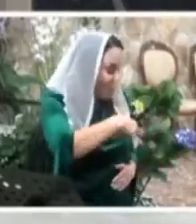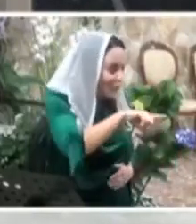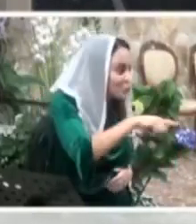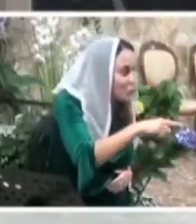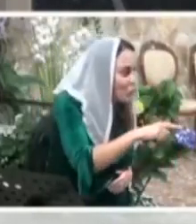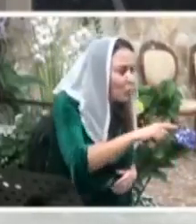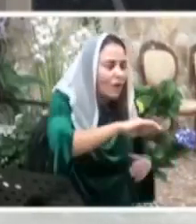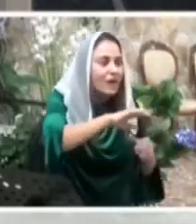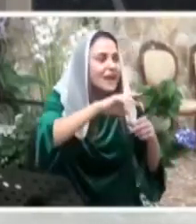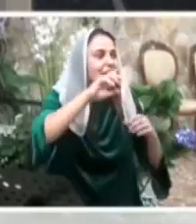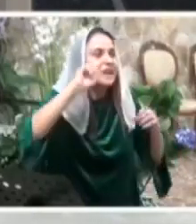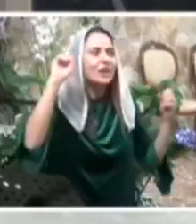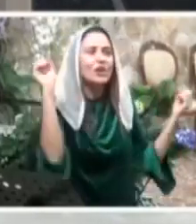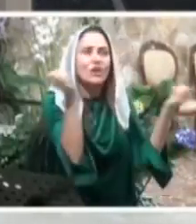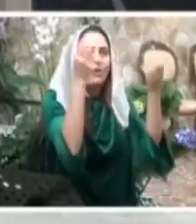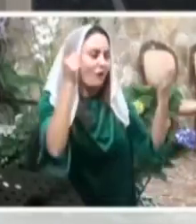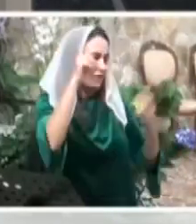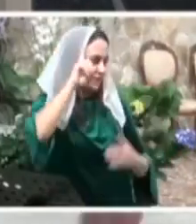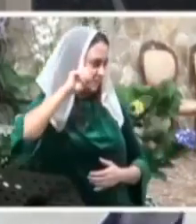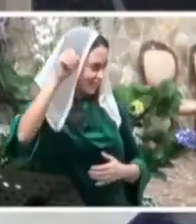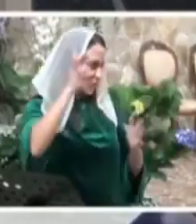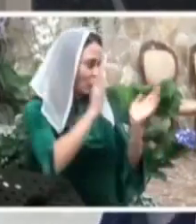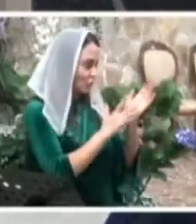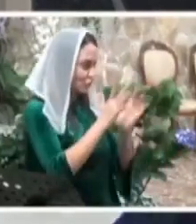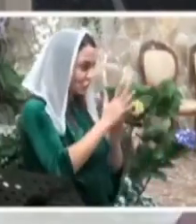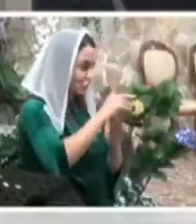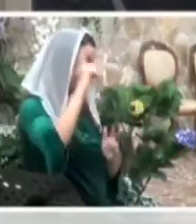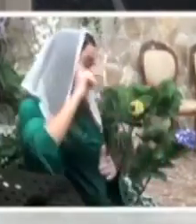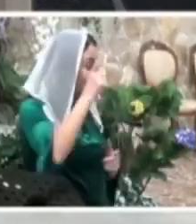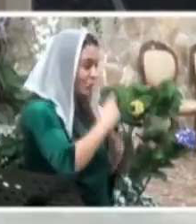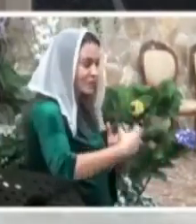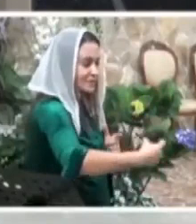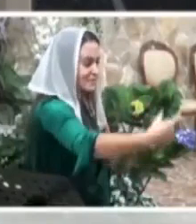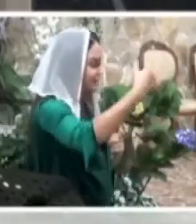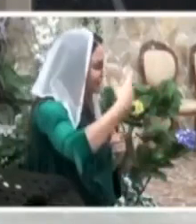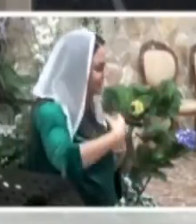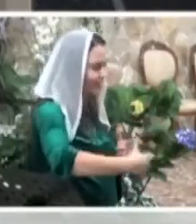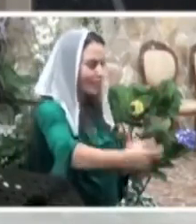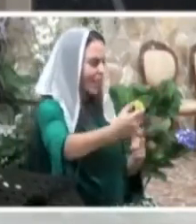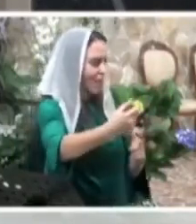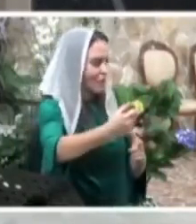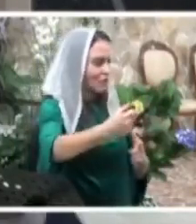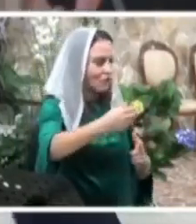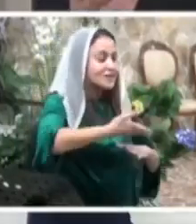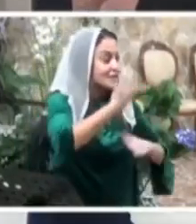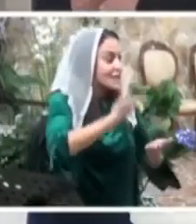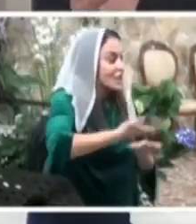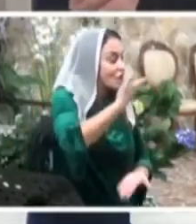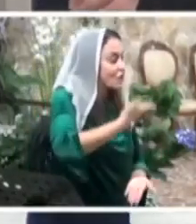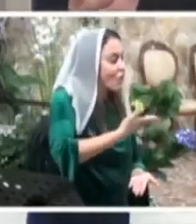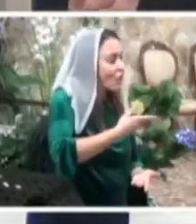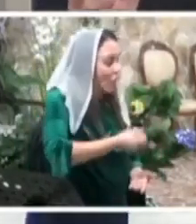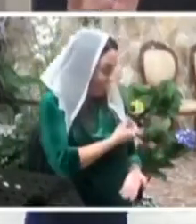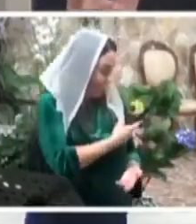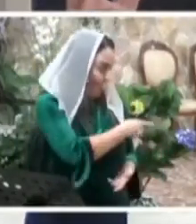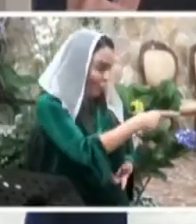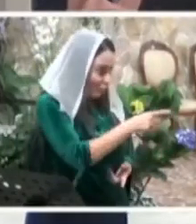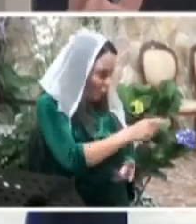Gesù. Il Signore, l'Eterno degli eserciti. Apriti, o